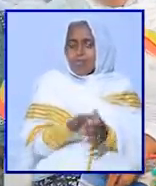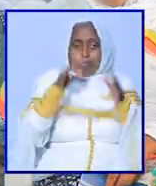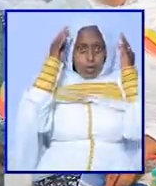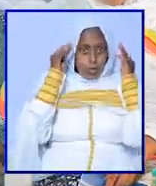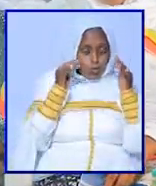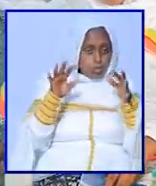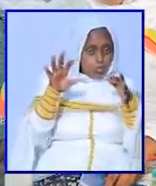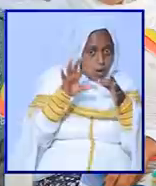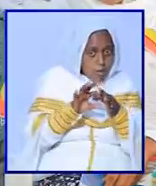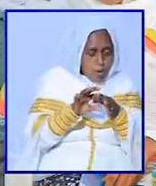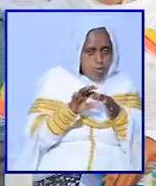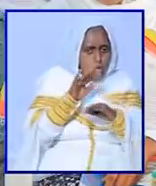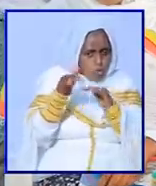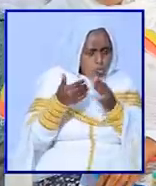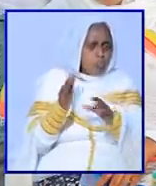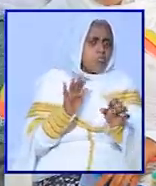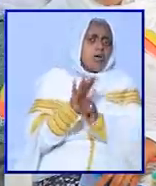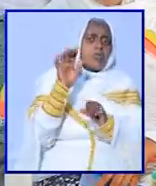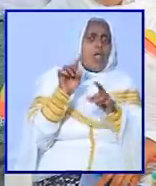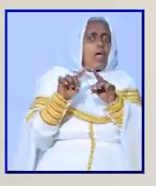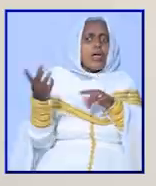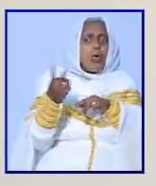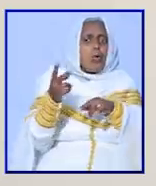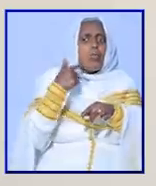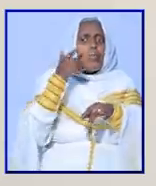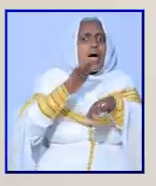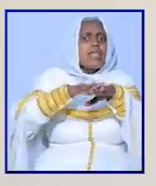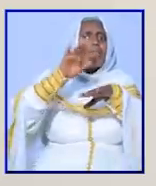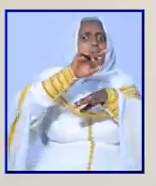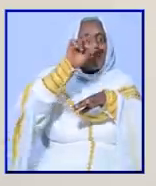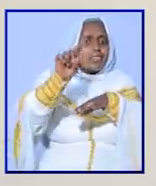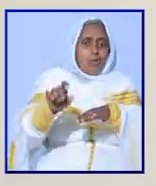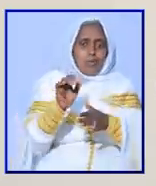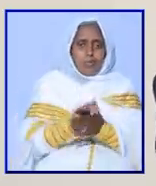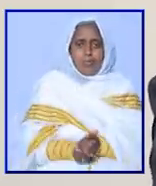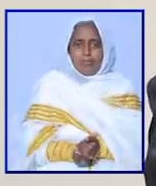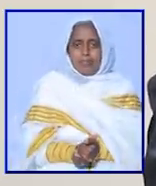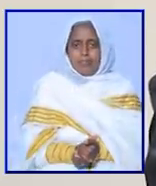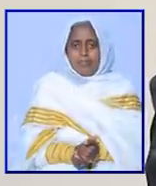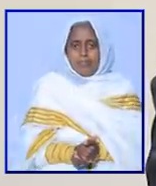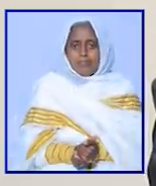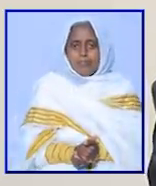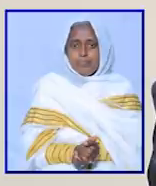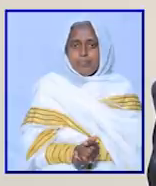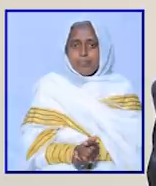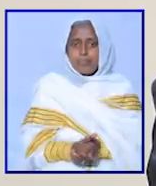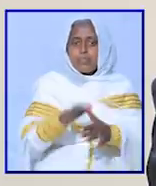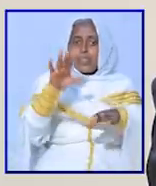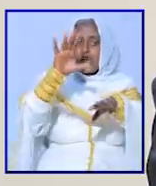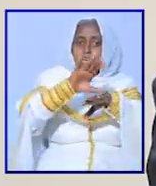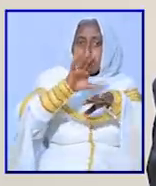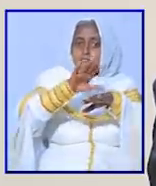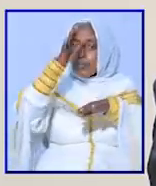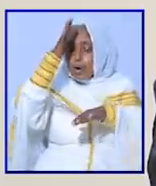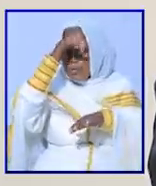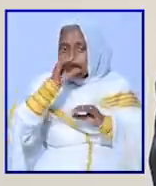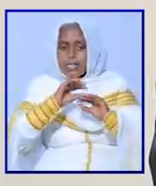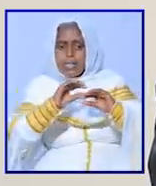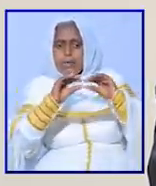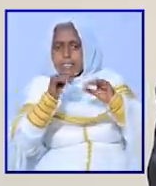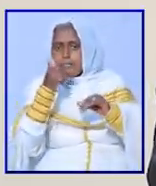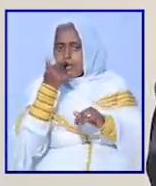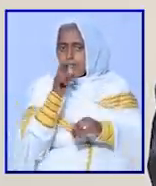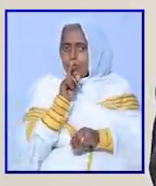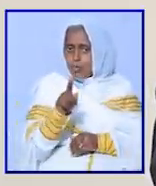ደግሞ መነኮሳቱ ማህበሩ። ሁሉም በቅተዋል፣ ግን ማን ይሆን የሚበልጠው ይላሉ።